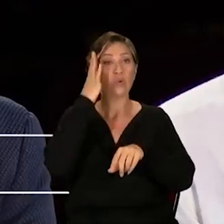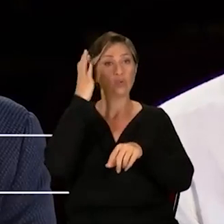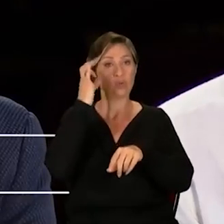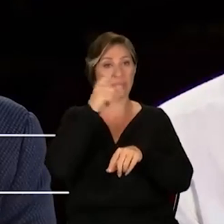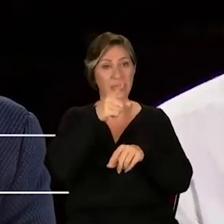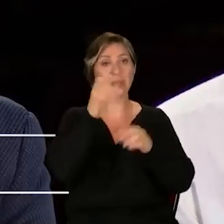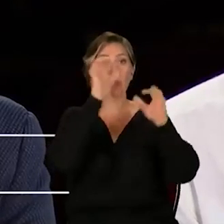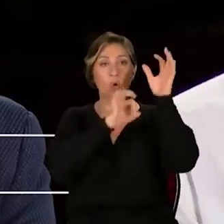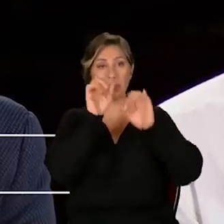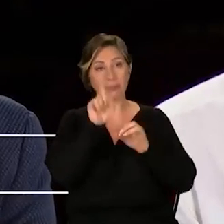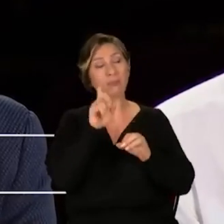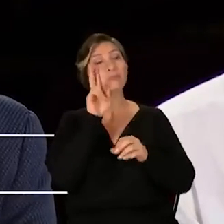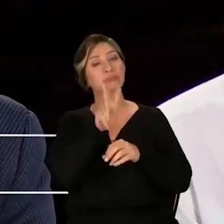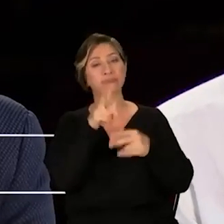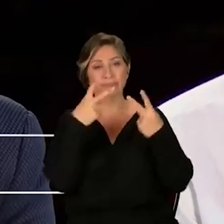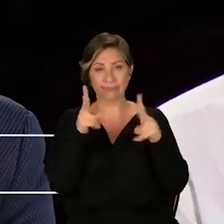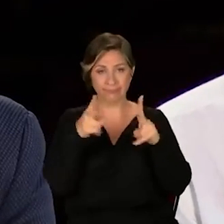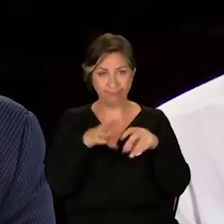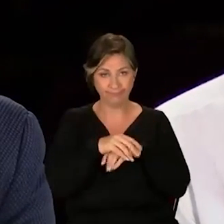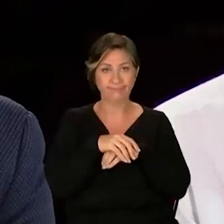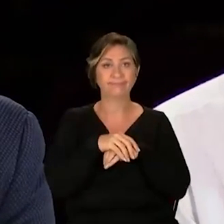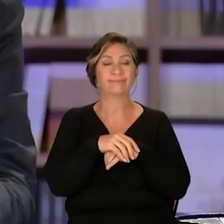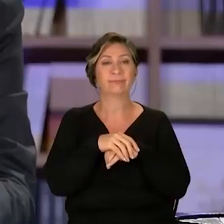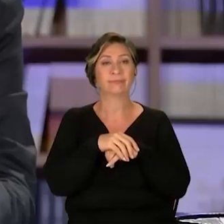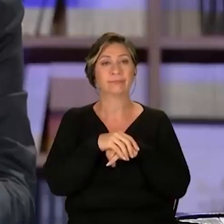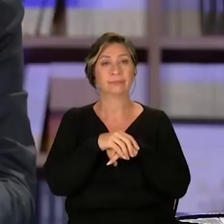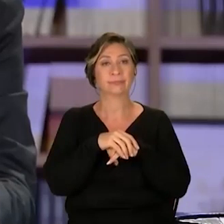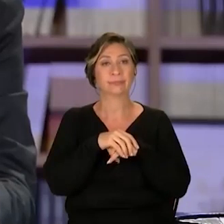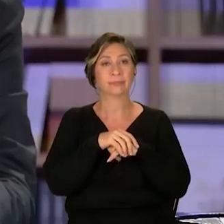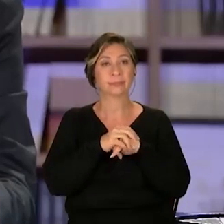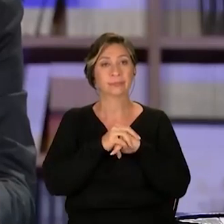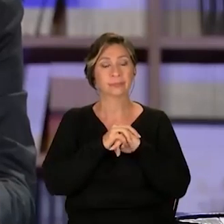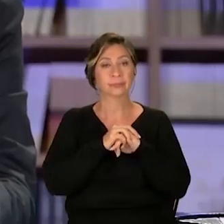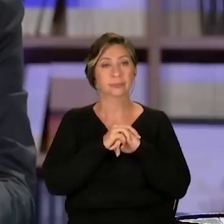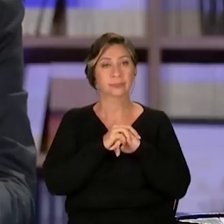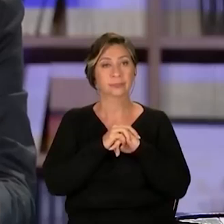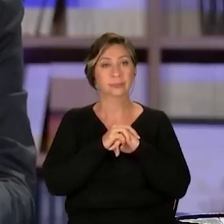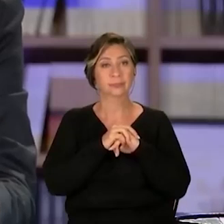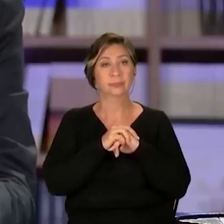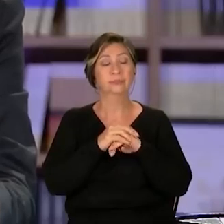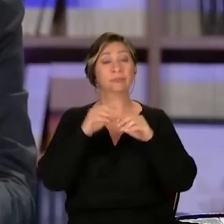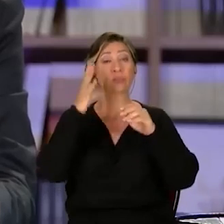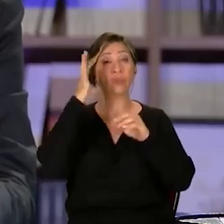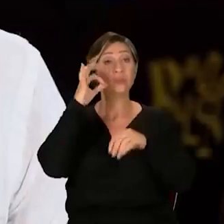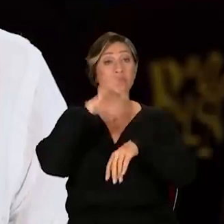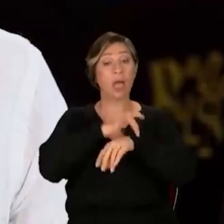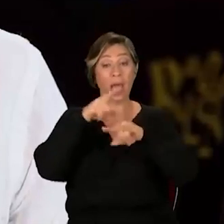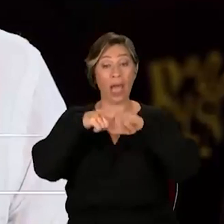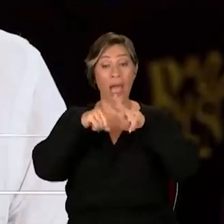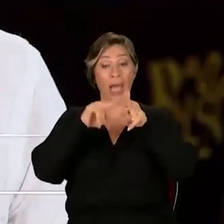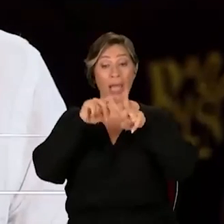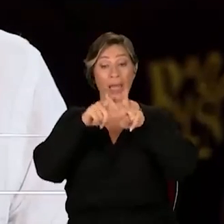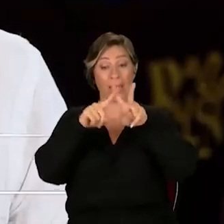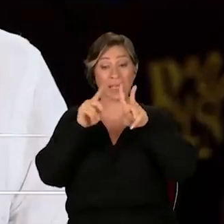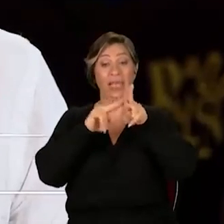da ulaşabilirsiniz. Yine Google üzerinden araştırabilirsiniz kendisini. Ve Profesör Doktor Hakan